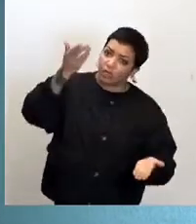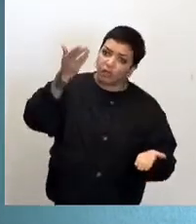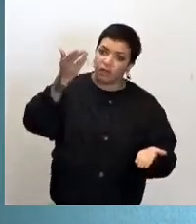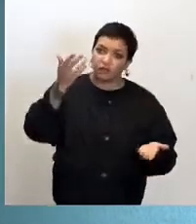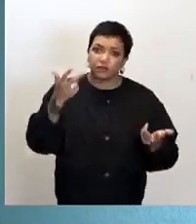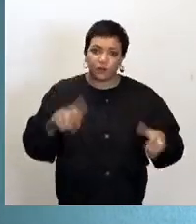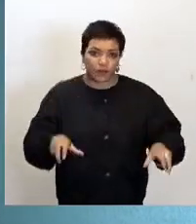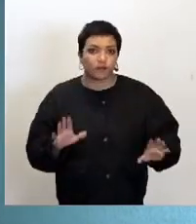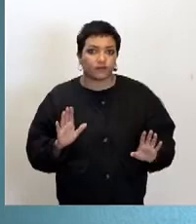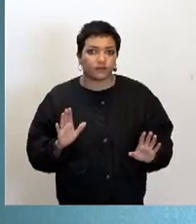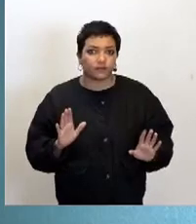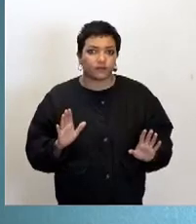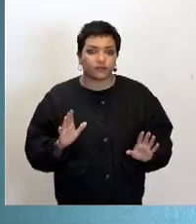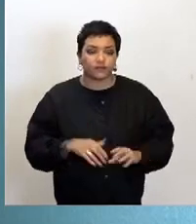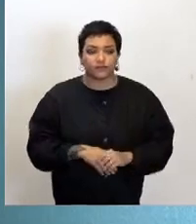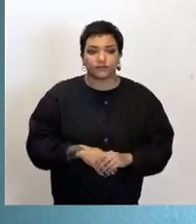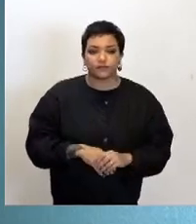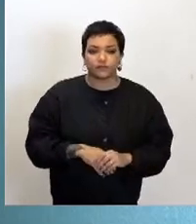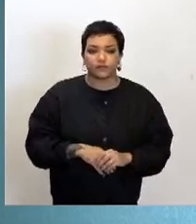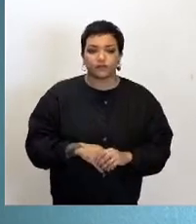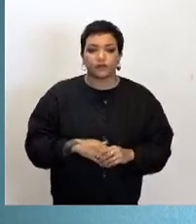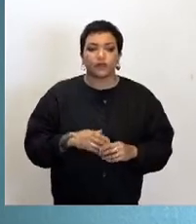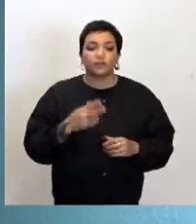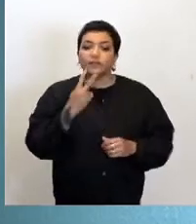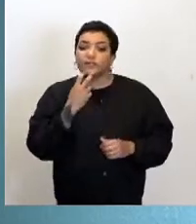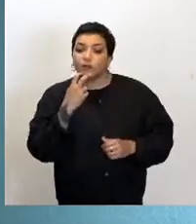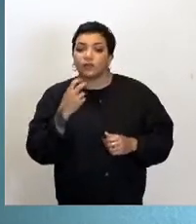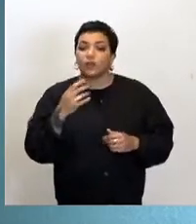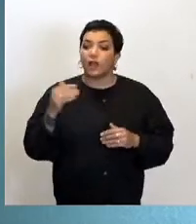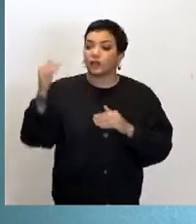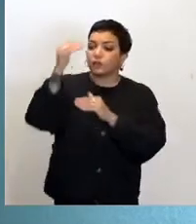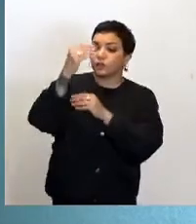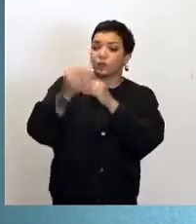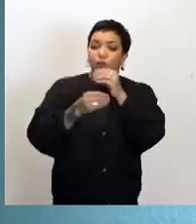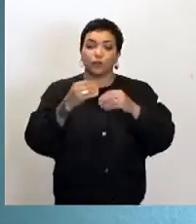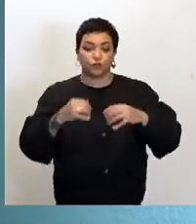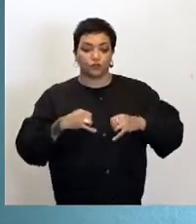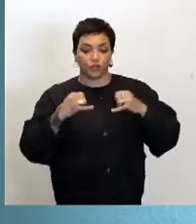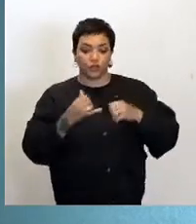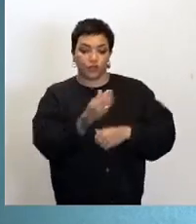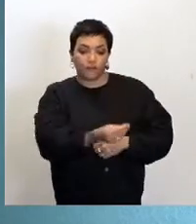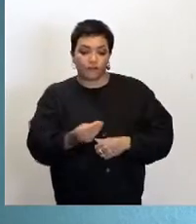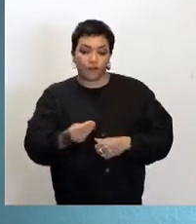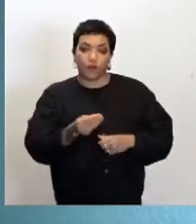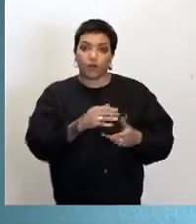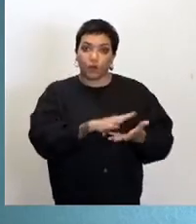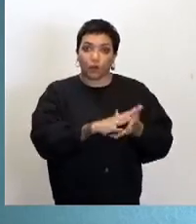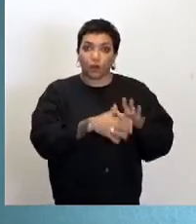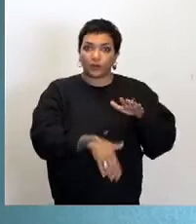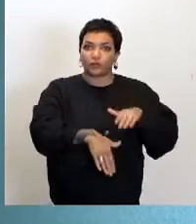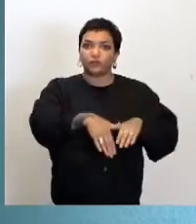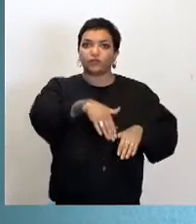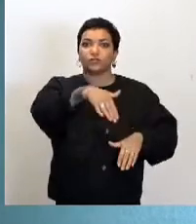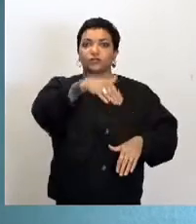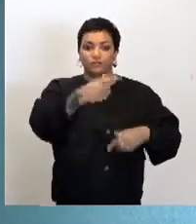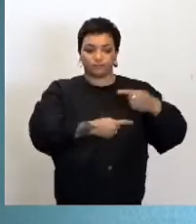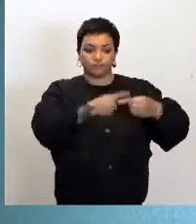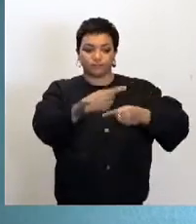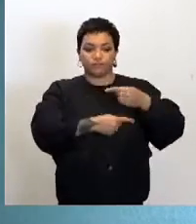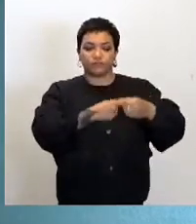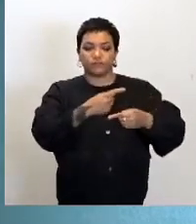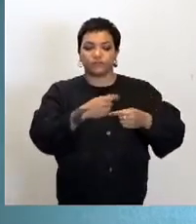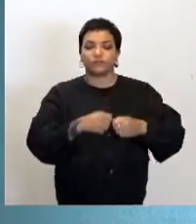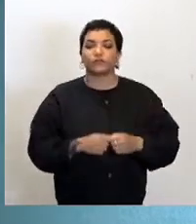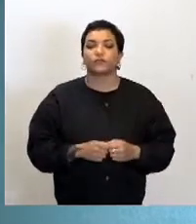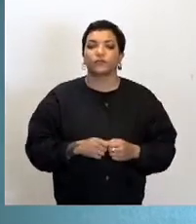concitoyens, notamment pour les jeunes enfants qui sont en pleine croissance. Deuxième point, bien sûr